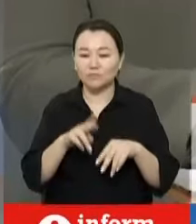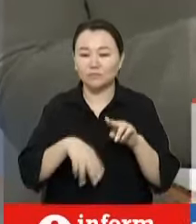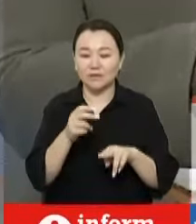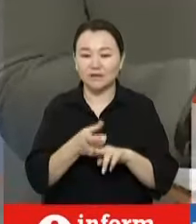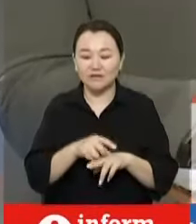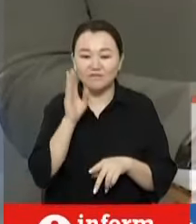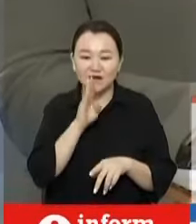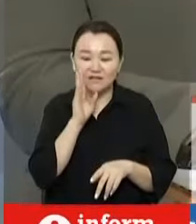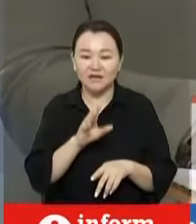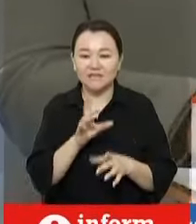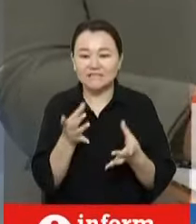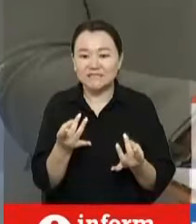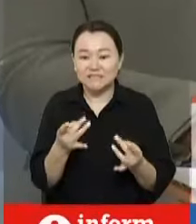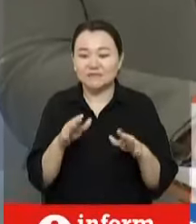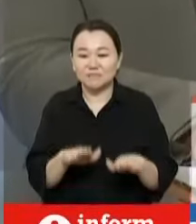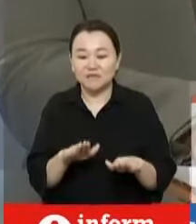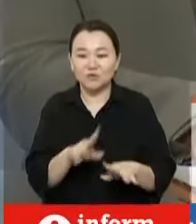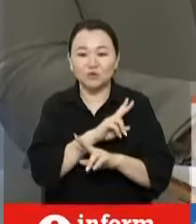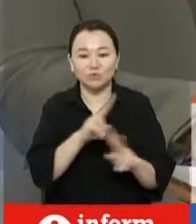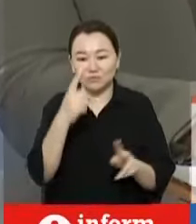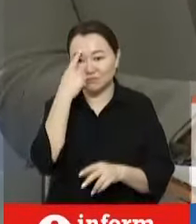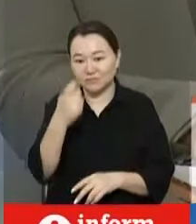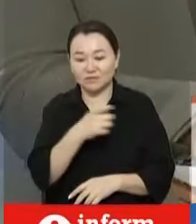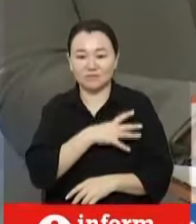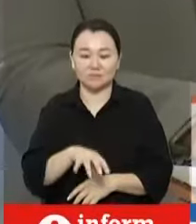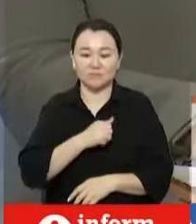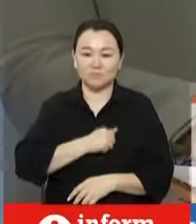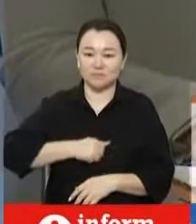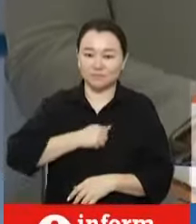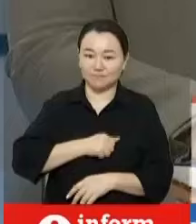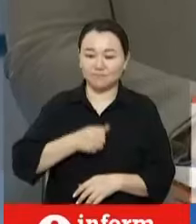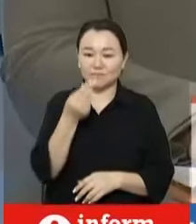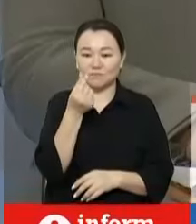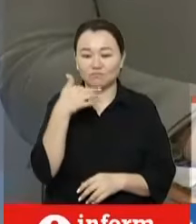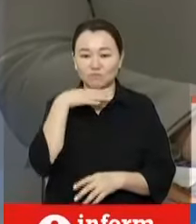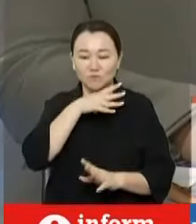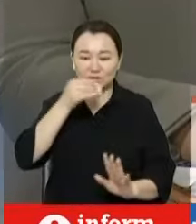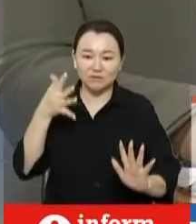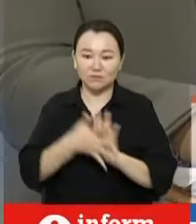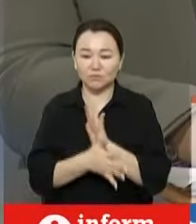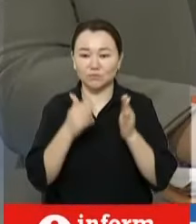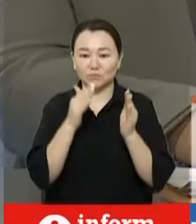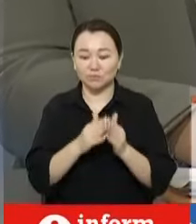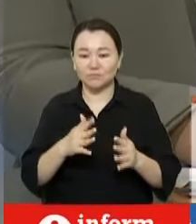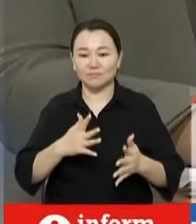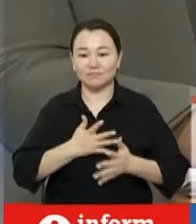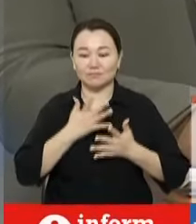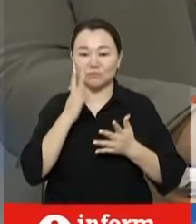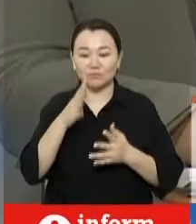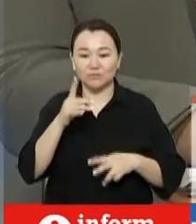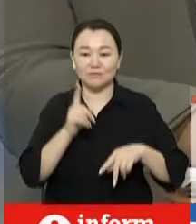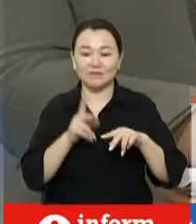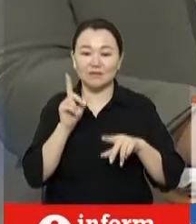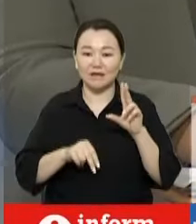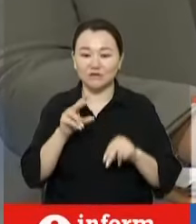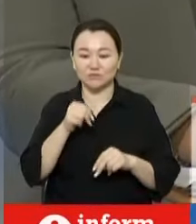suulu sazdı jer ekenin aytıp eşkim eskertpegenine kapalı. Kırvar karajat jımsap şaŋırağımız şattıkka tolat degen jurt